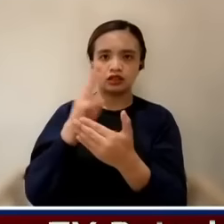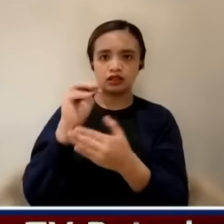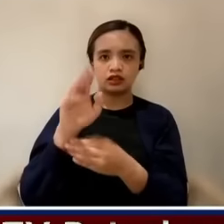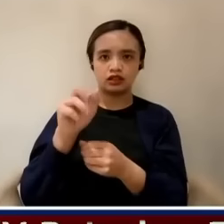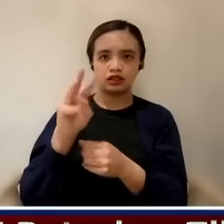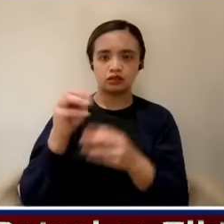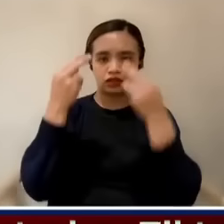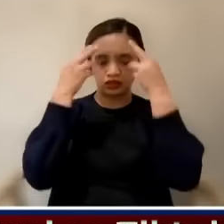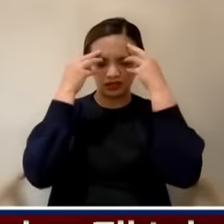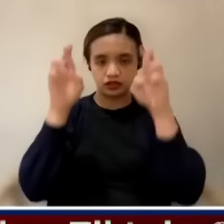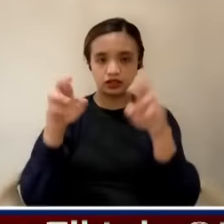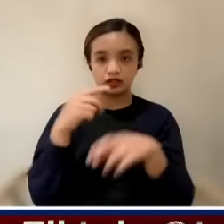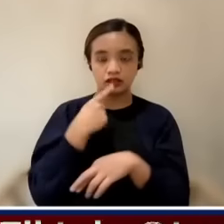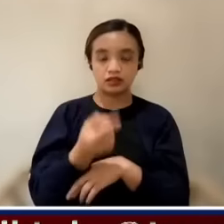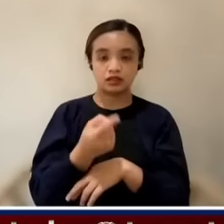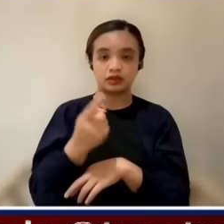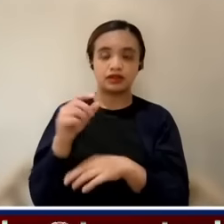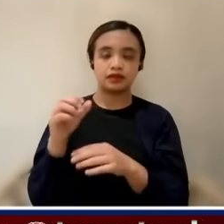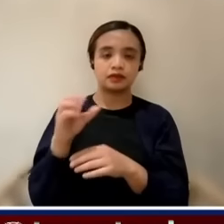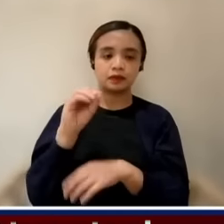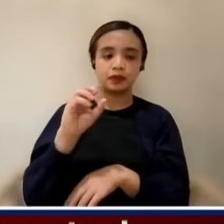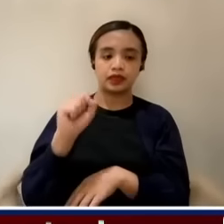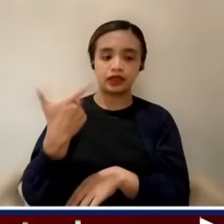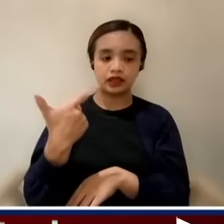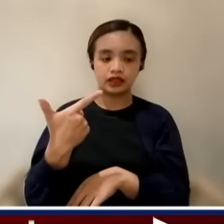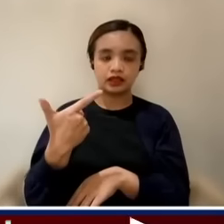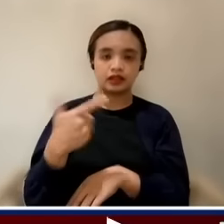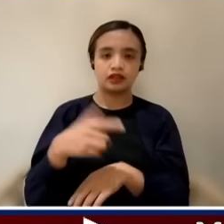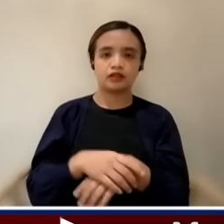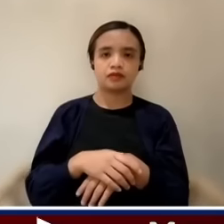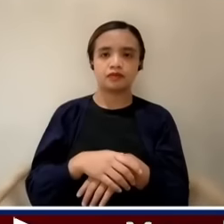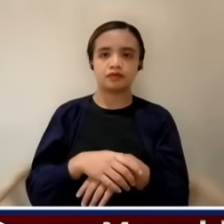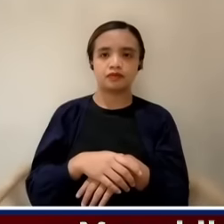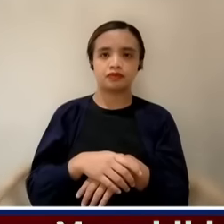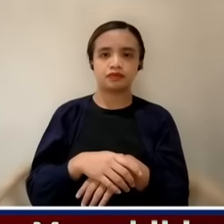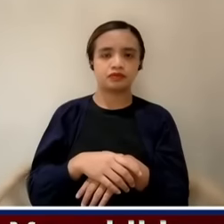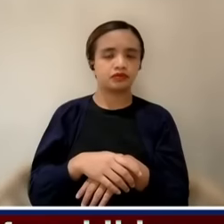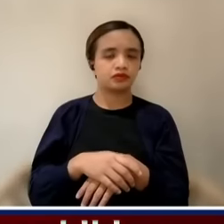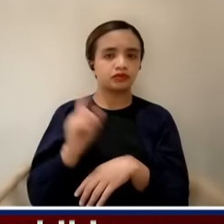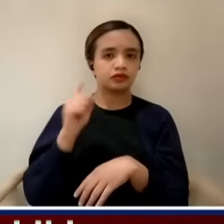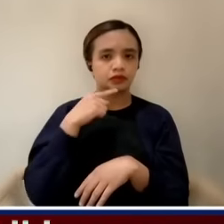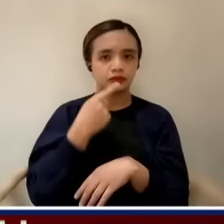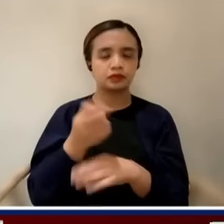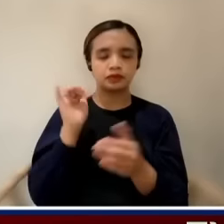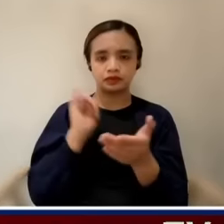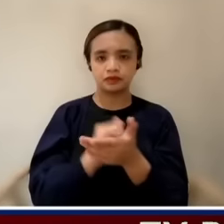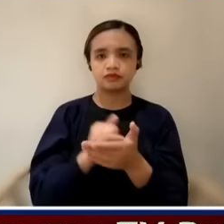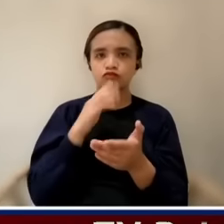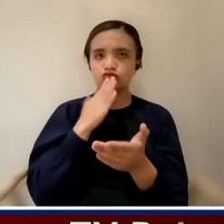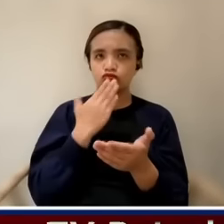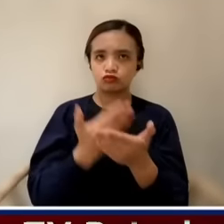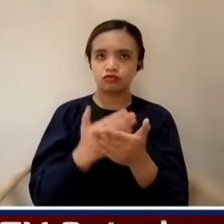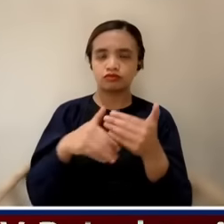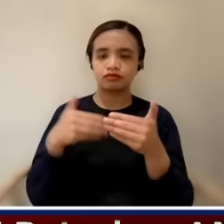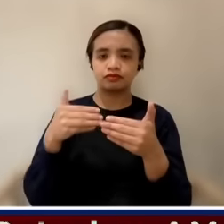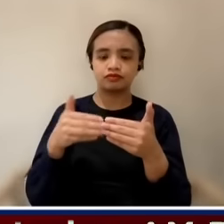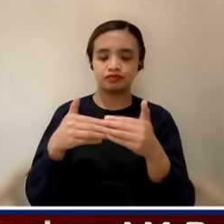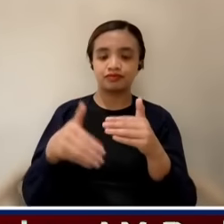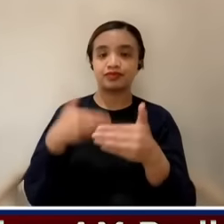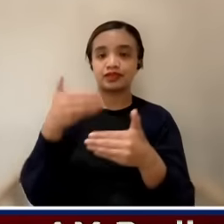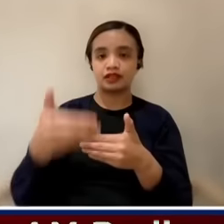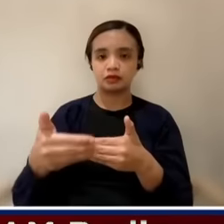Ayon mismo kay Solicitor General Menardo Guevara, ang co-warranto ay legal na hakbang para tanggalin sa pwesto ang isang